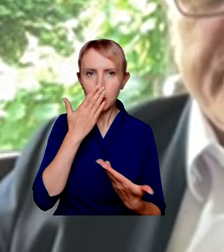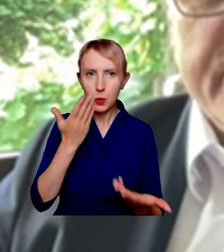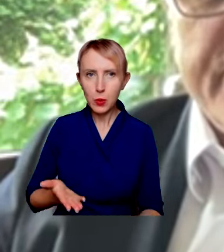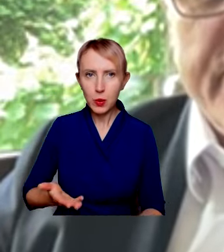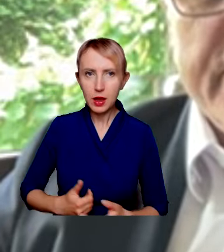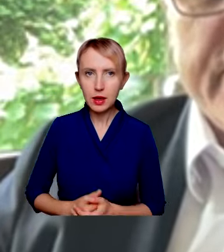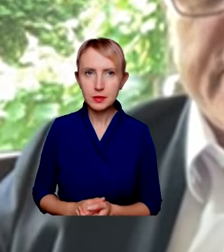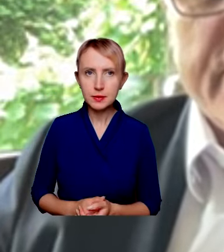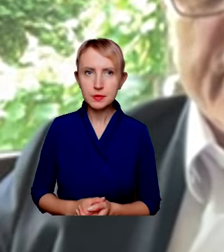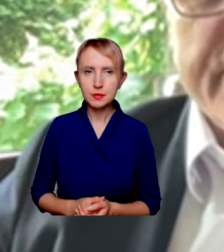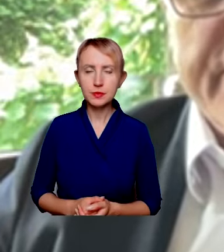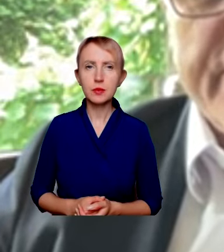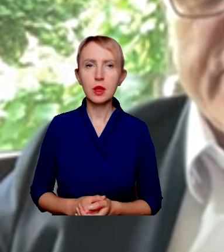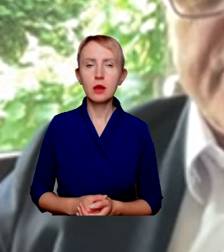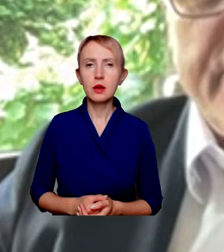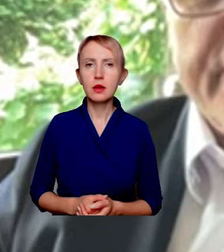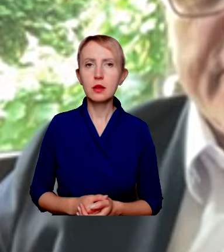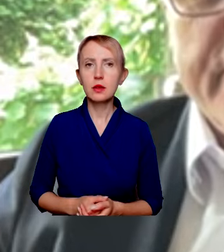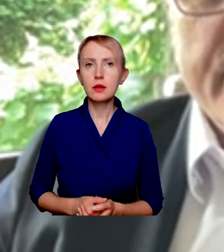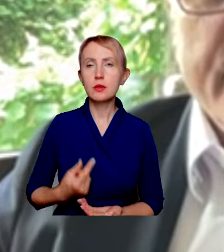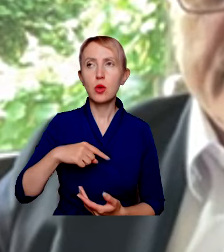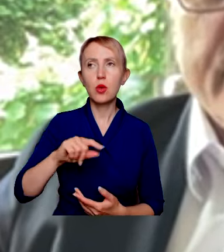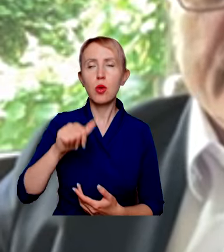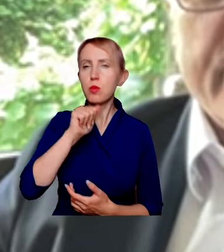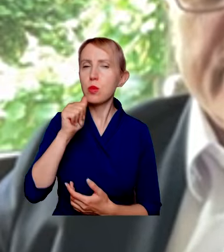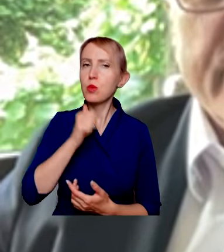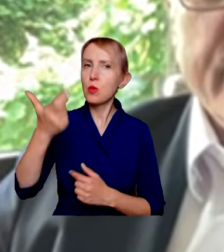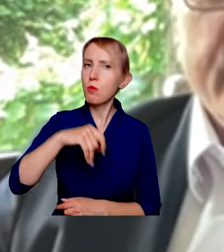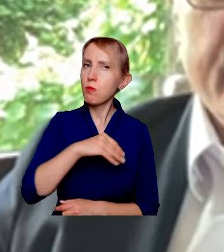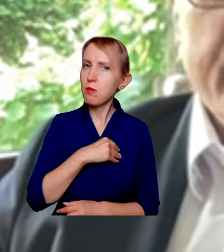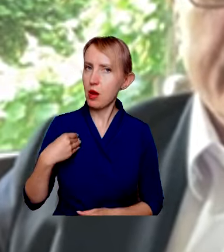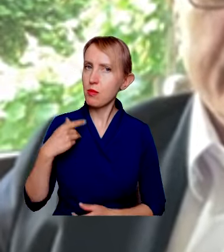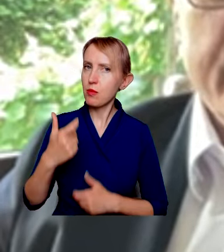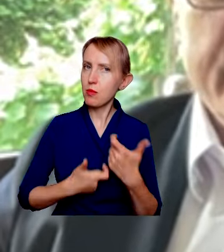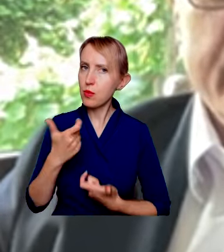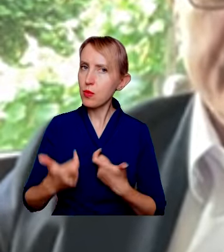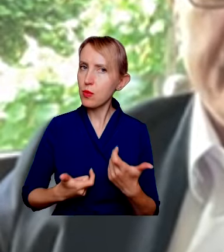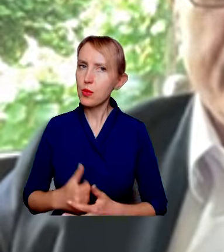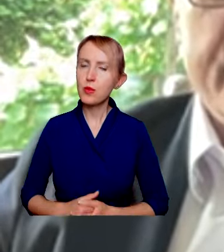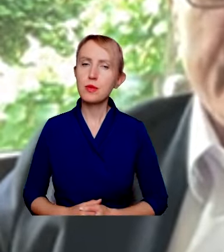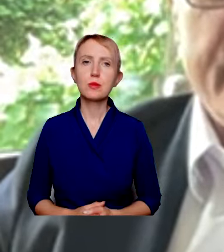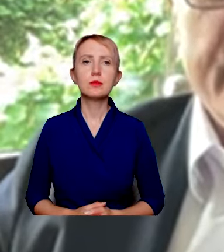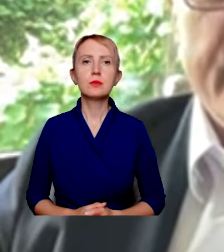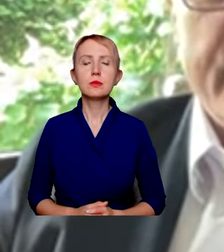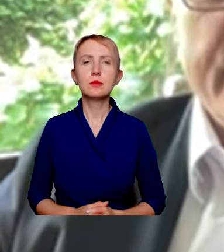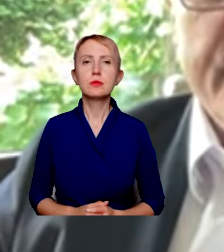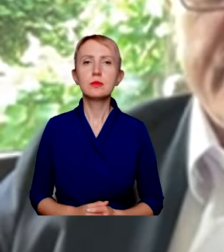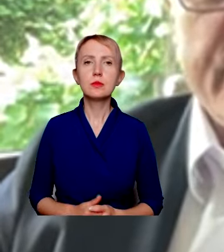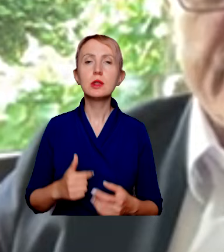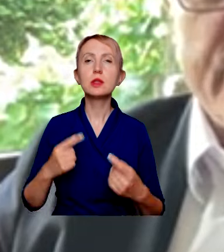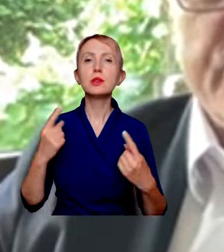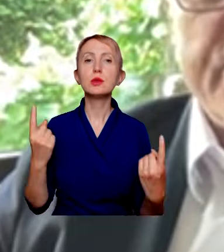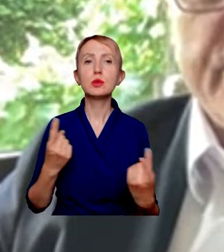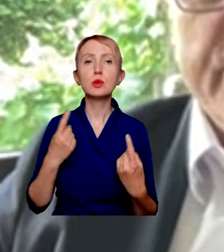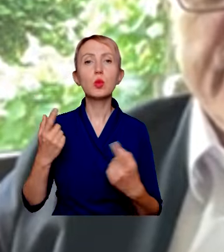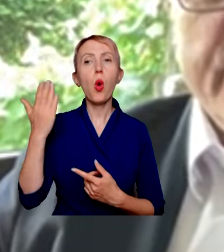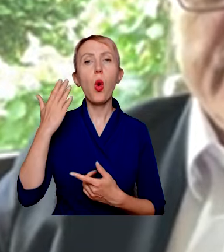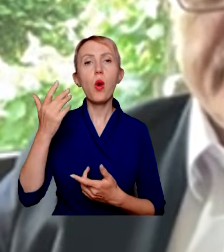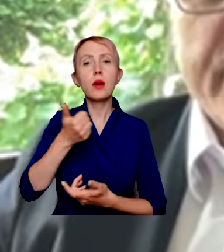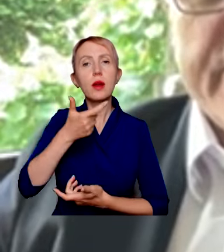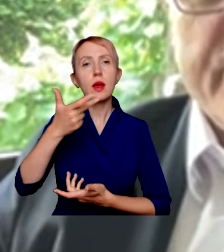niewątpliwie jesteśmy silnie testowani, niewątpliwie te akty w ostatnich miesiącach